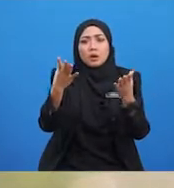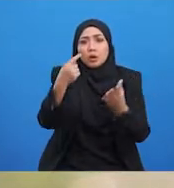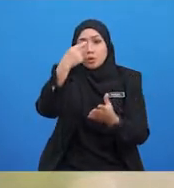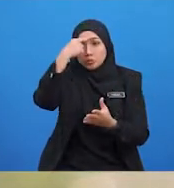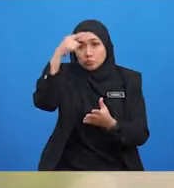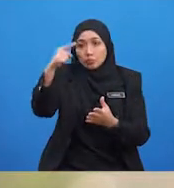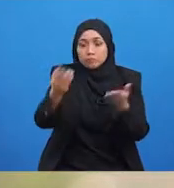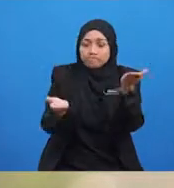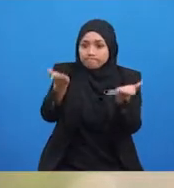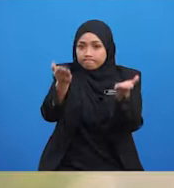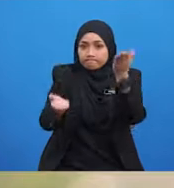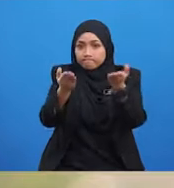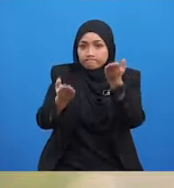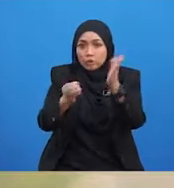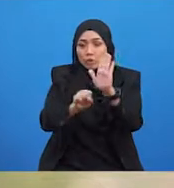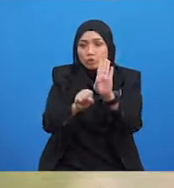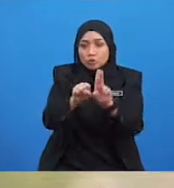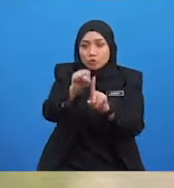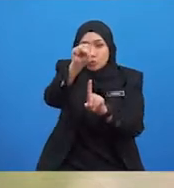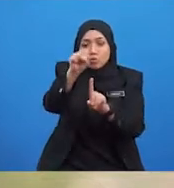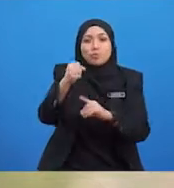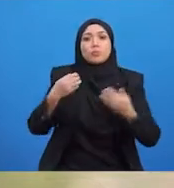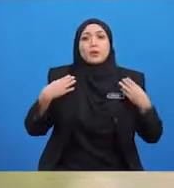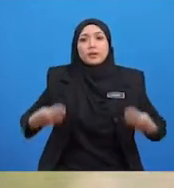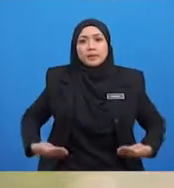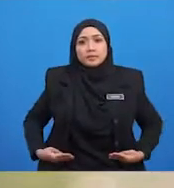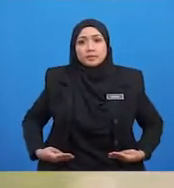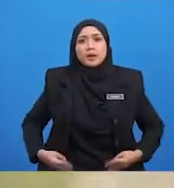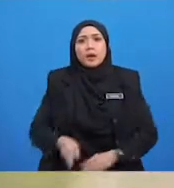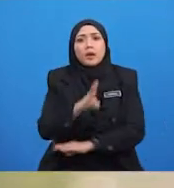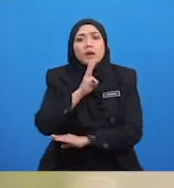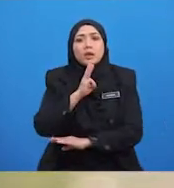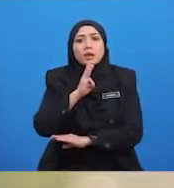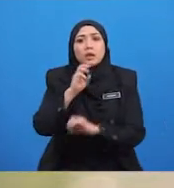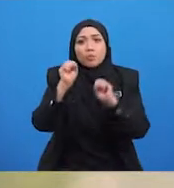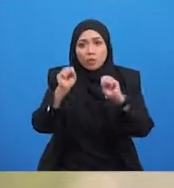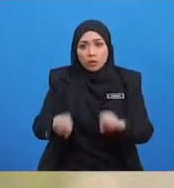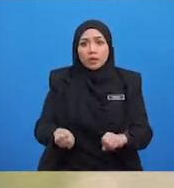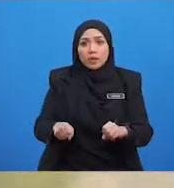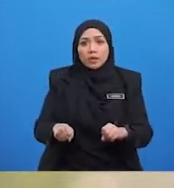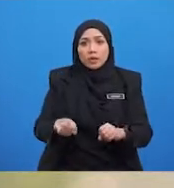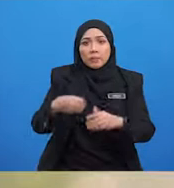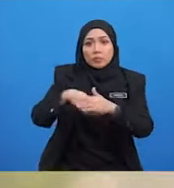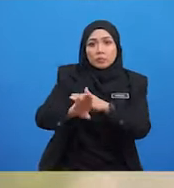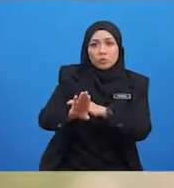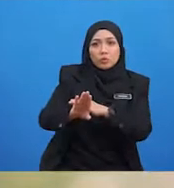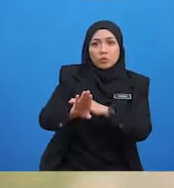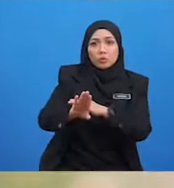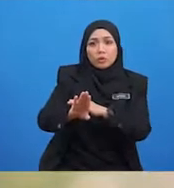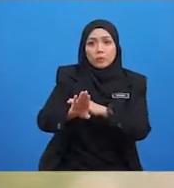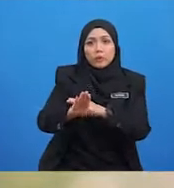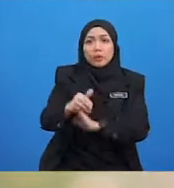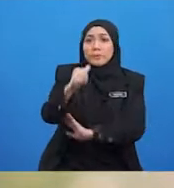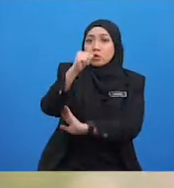Air boleh dibekalkan secara langsung melalui minuman termasuk jus buahan,